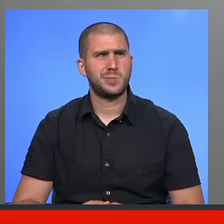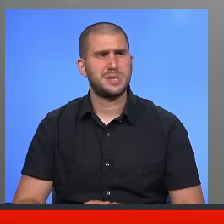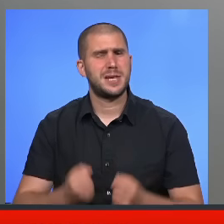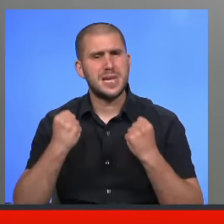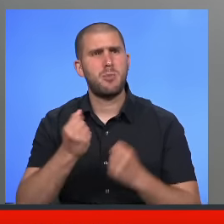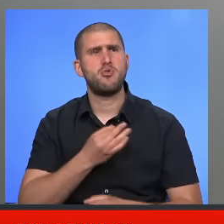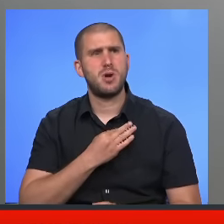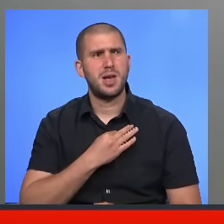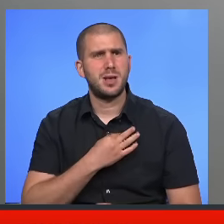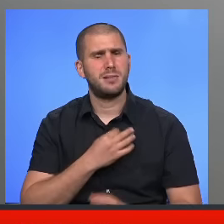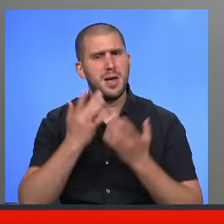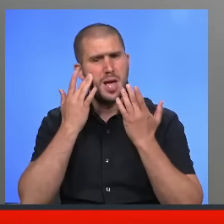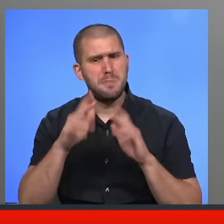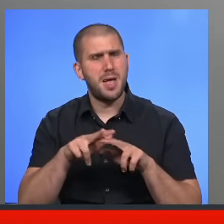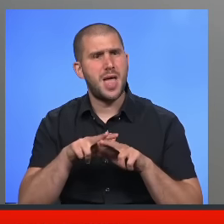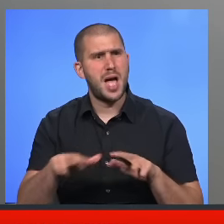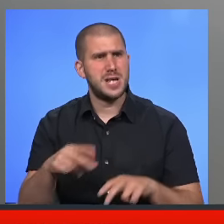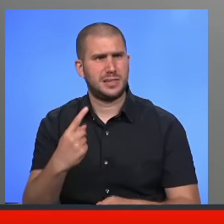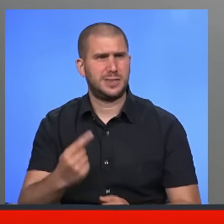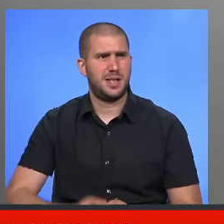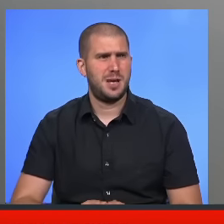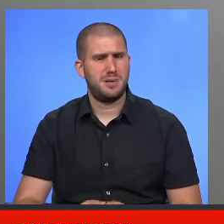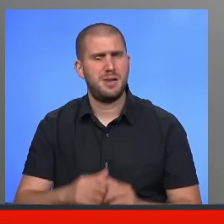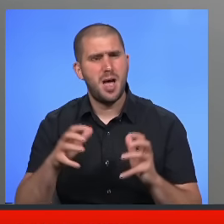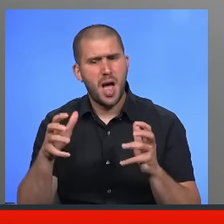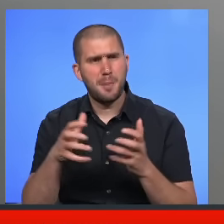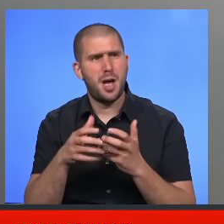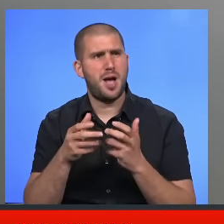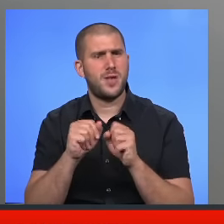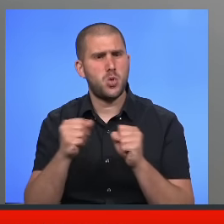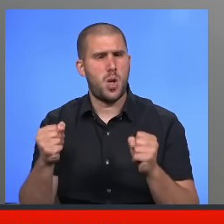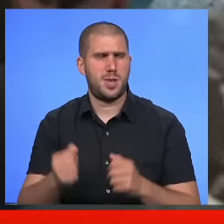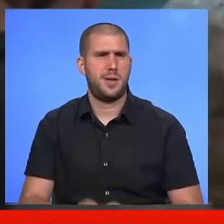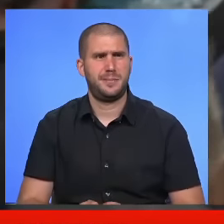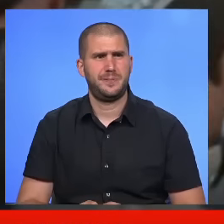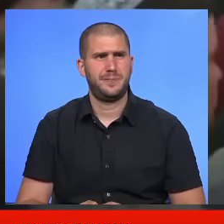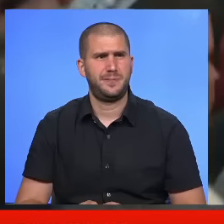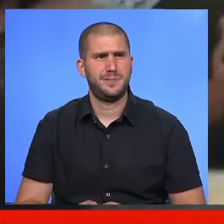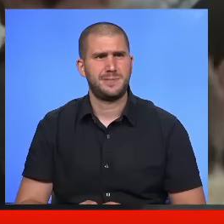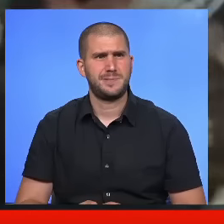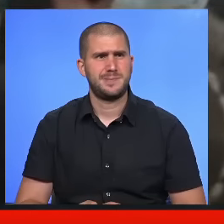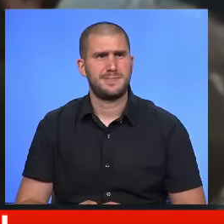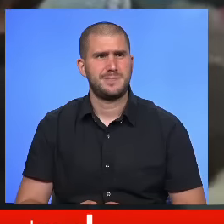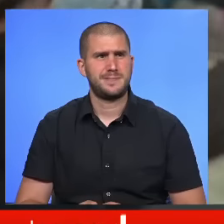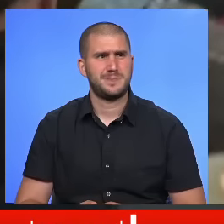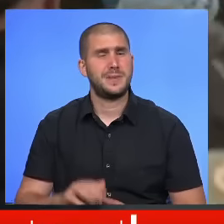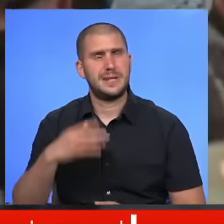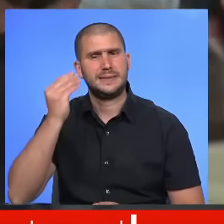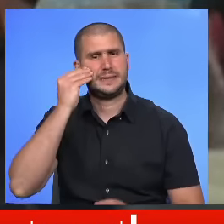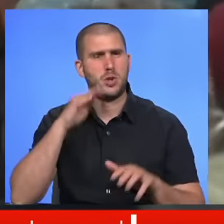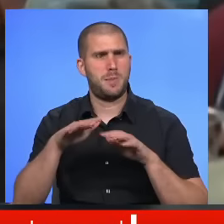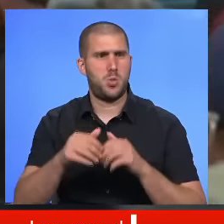גיבור שלי, למען ארצך, עמך ותורתך. יהי זכרו ברוך.